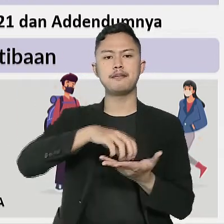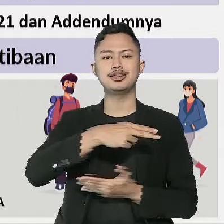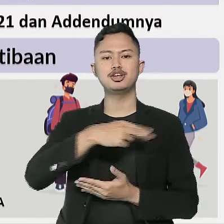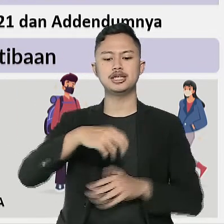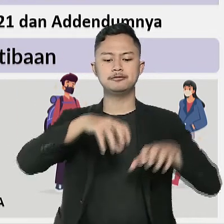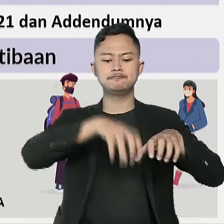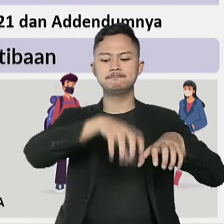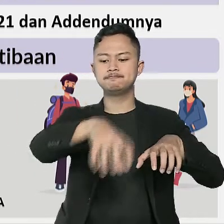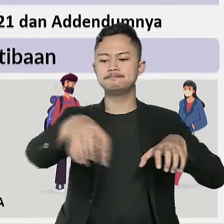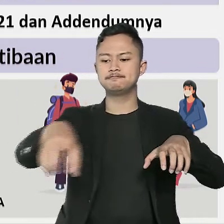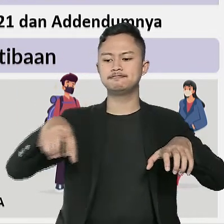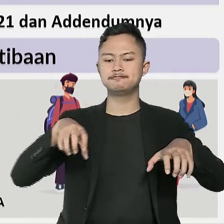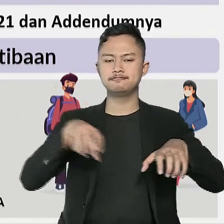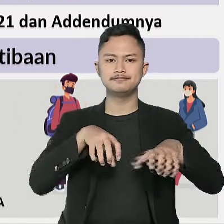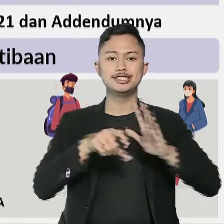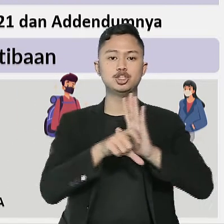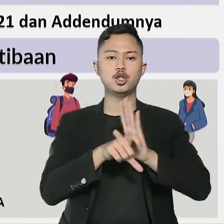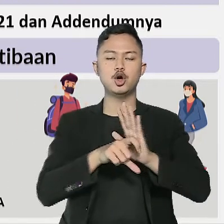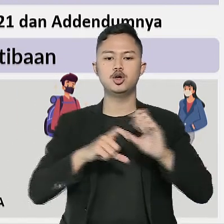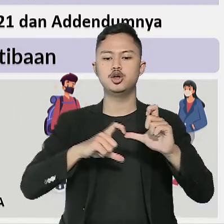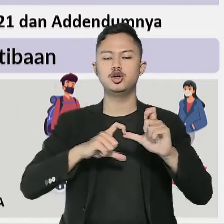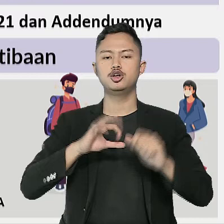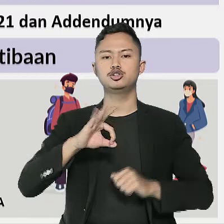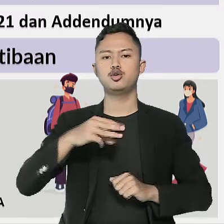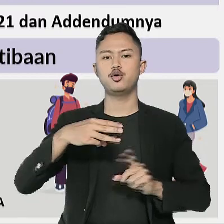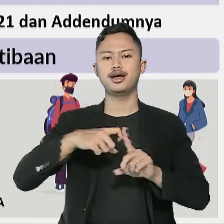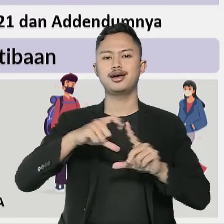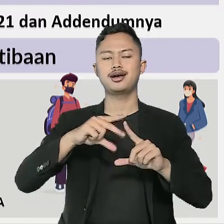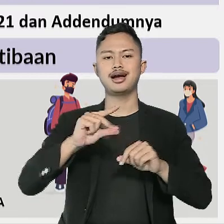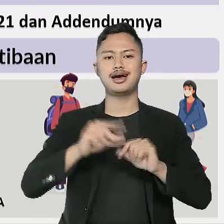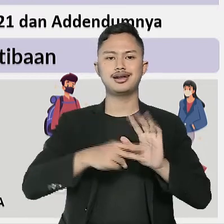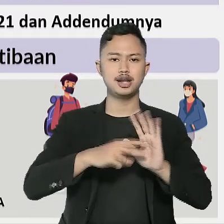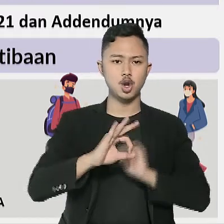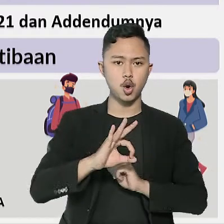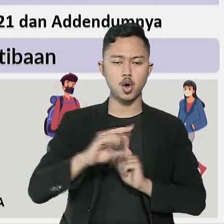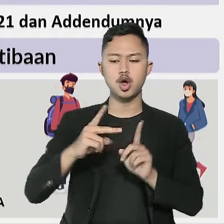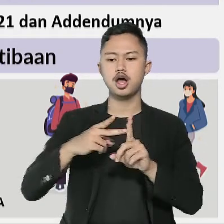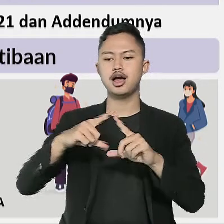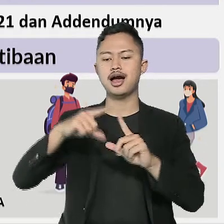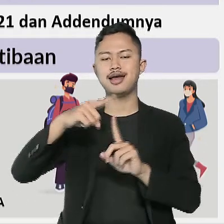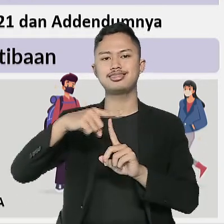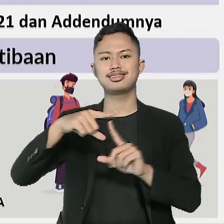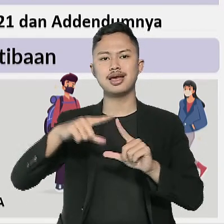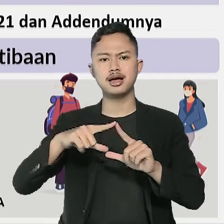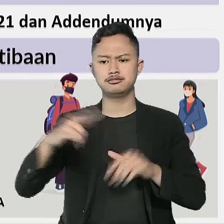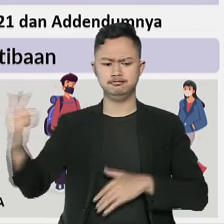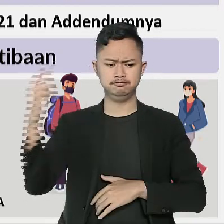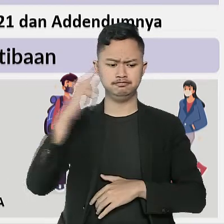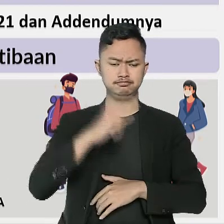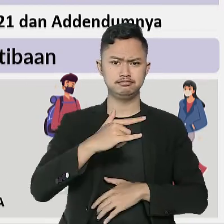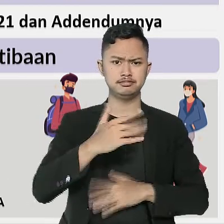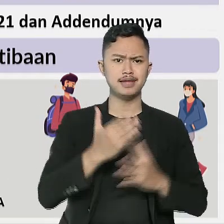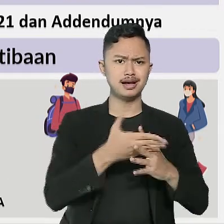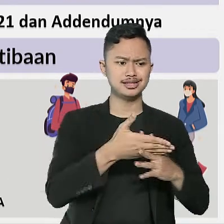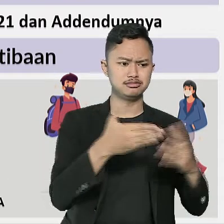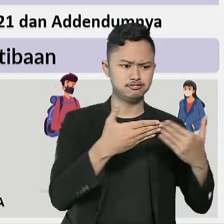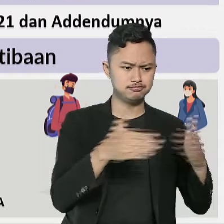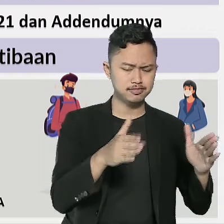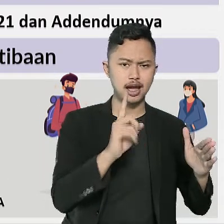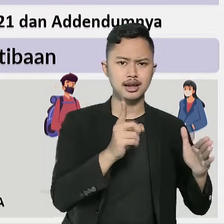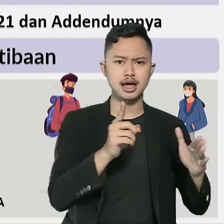yaitu di Bandara Udara Soekarno-Hatta, Ngurah Rai, Hang Nadiem, Raja Haji Fisabilillah,